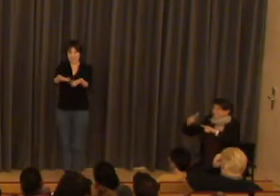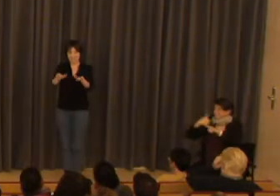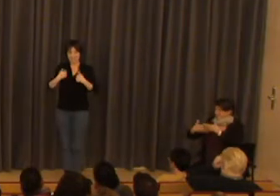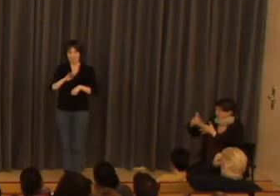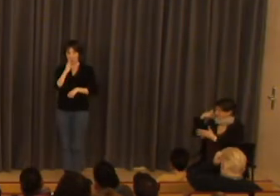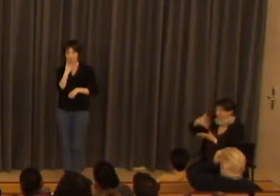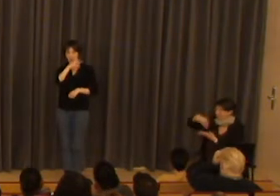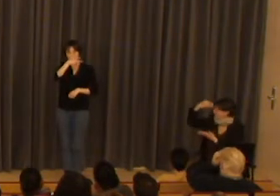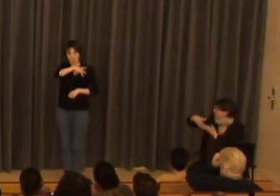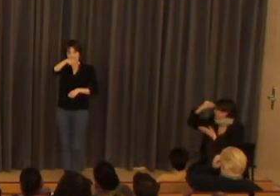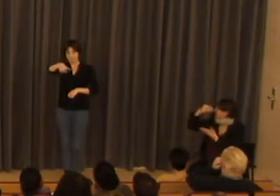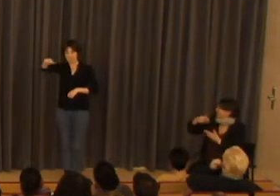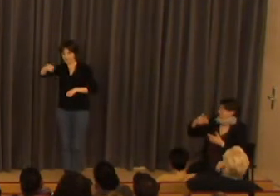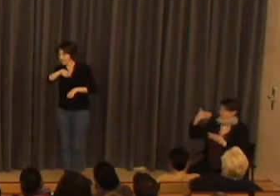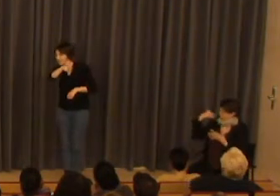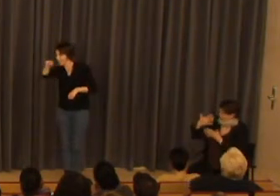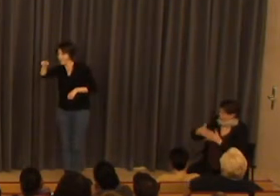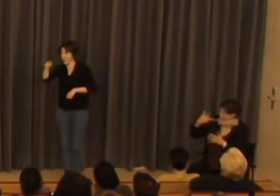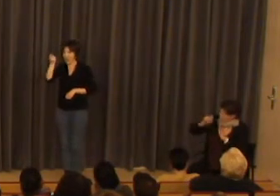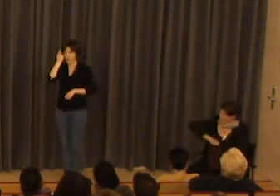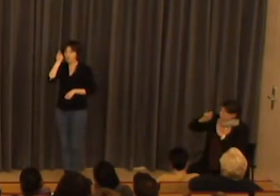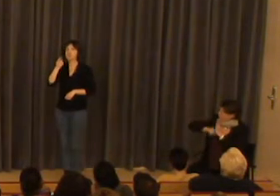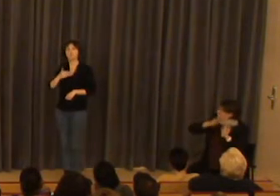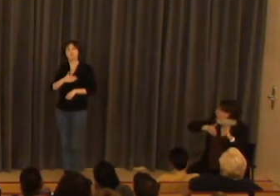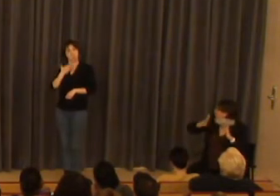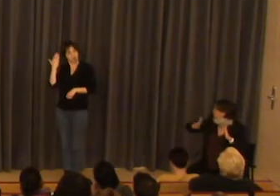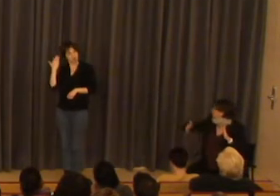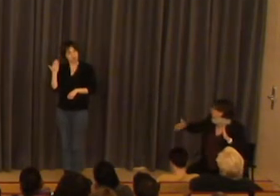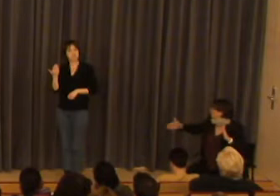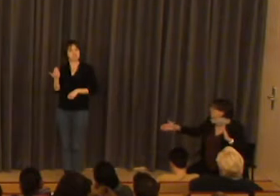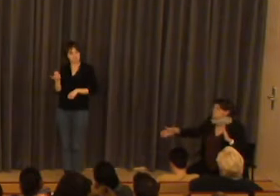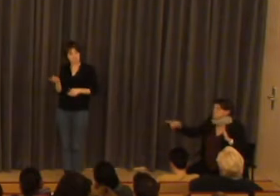trimestres, aquests alumnes s'hagin pogut,